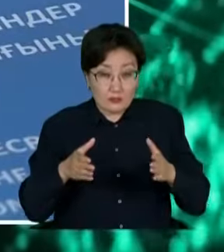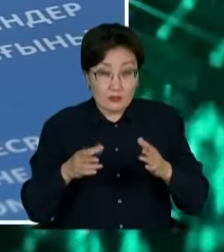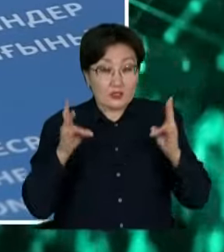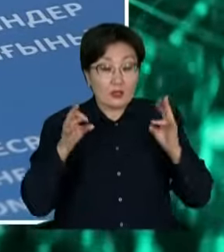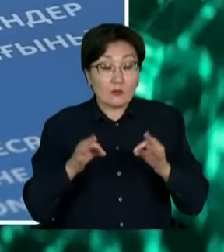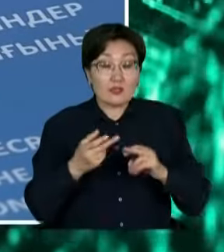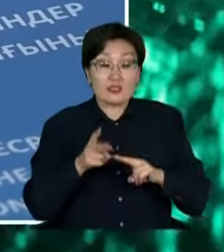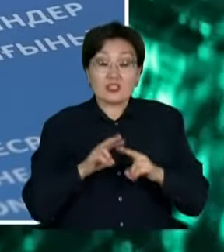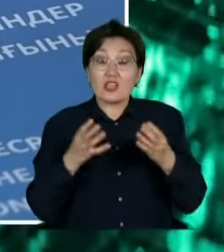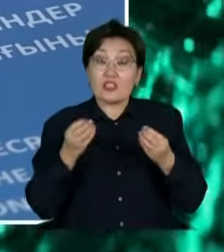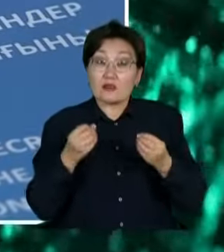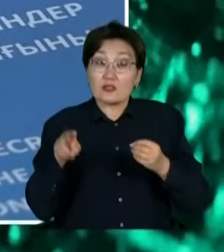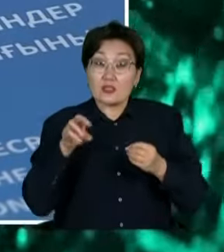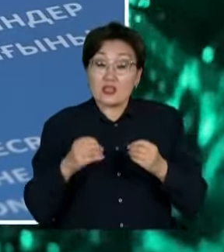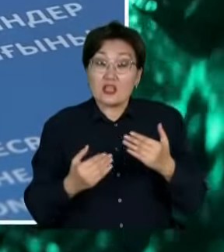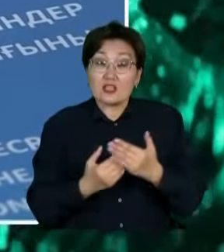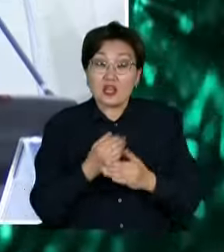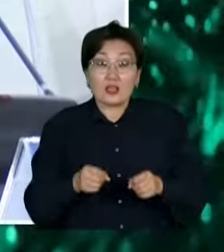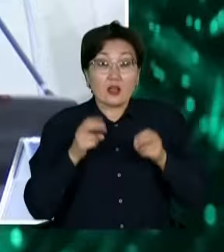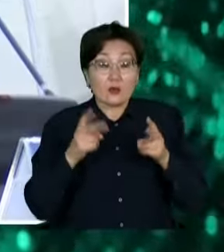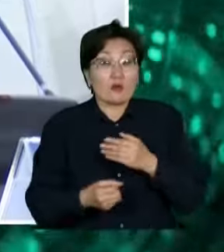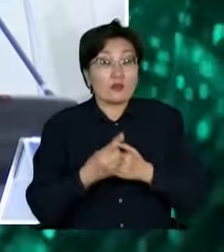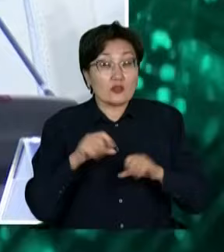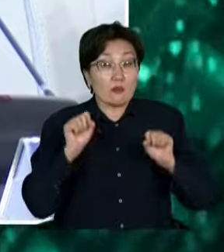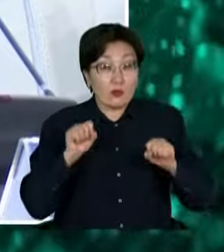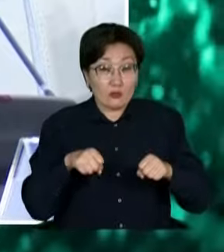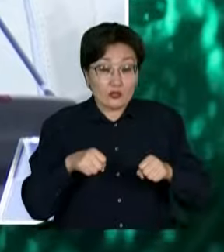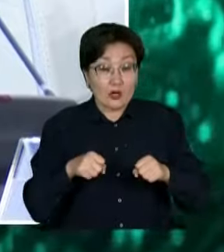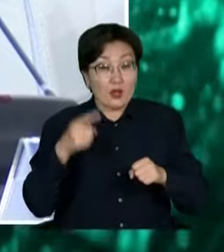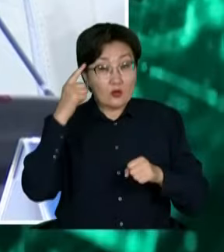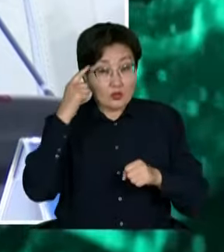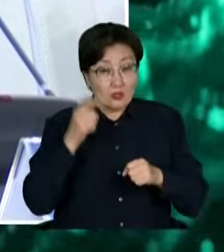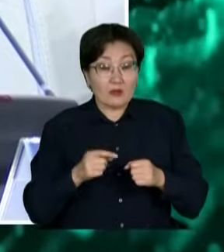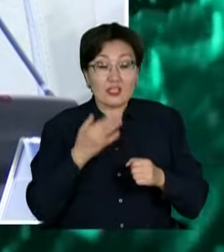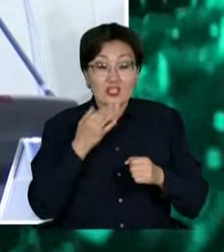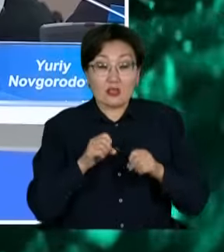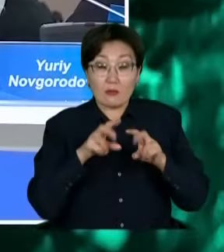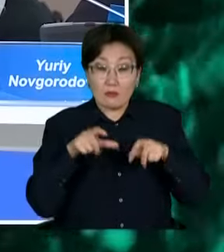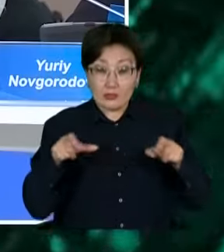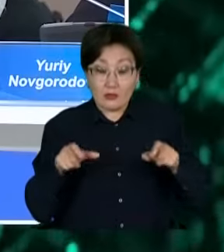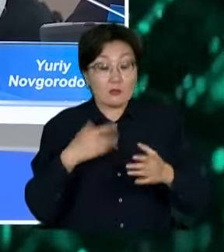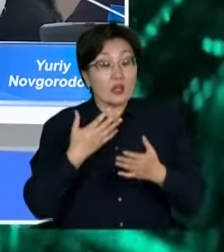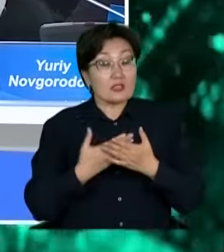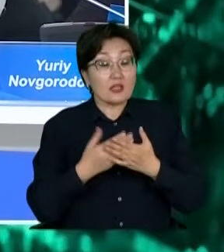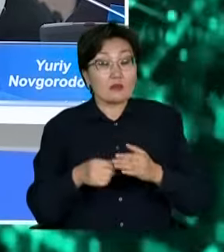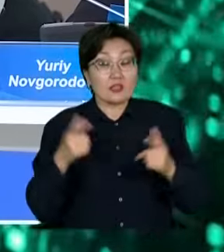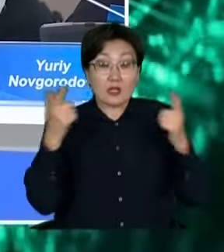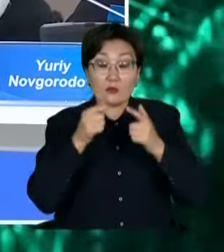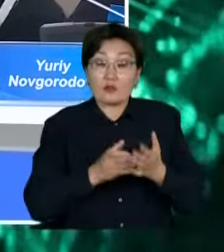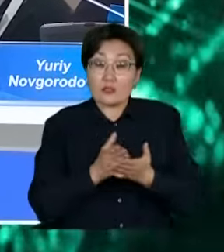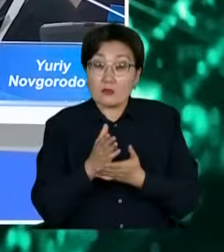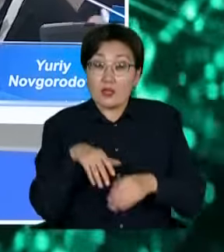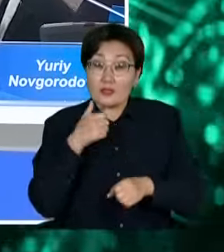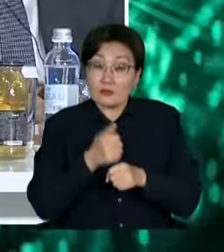Бірақ сонымен бірге жаңа қатерлерді туындатады. Мүмкін деген ойда шетелдік мамандар. Мәселен, ақпарат саласындағы